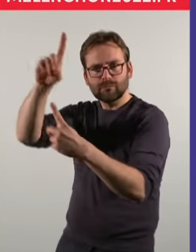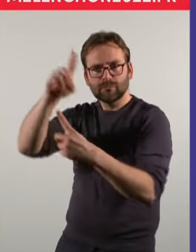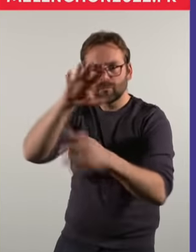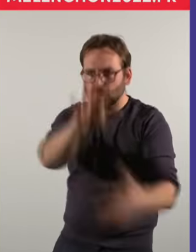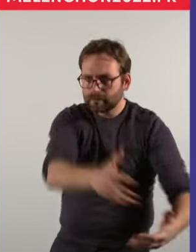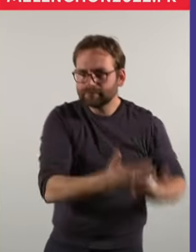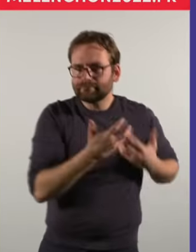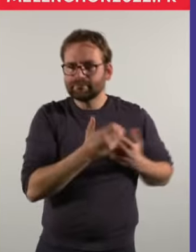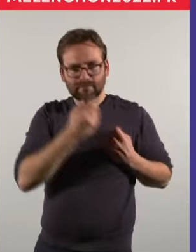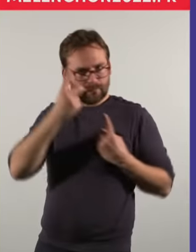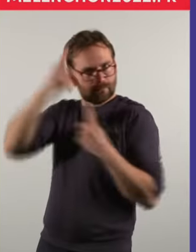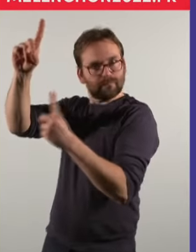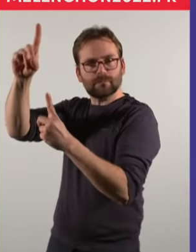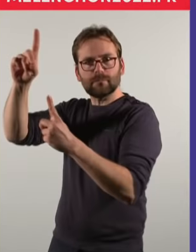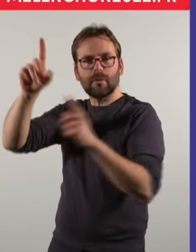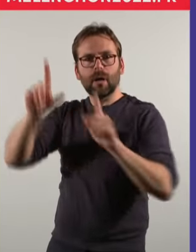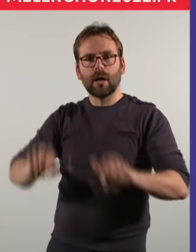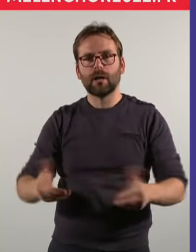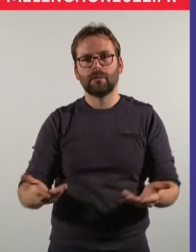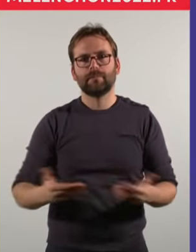dos à cet instant.